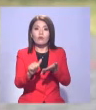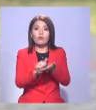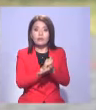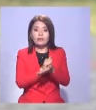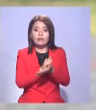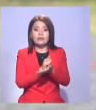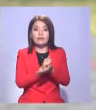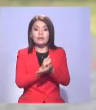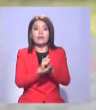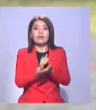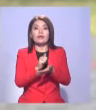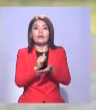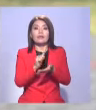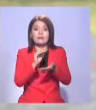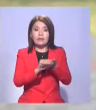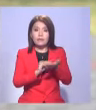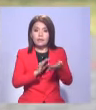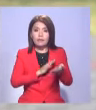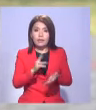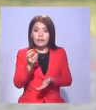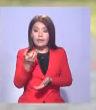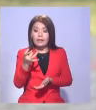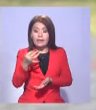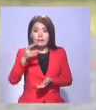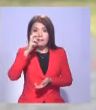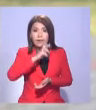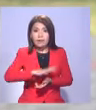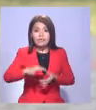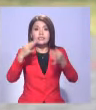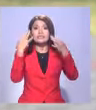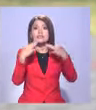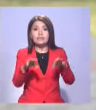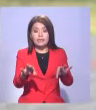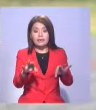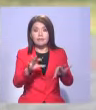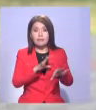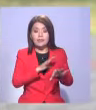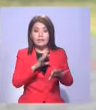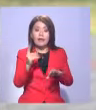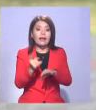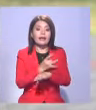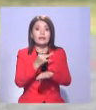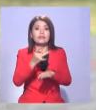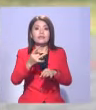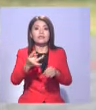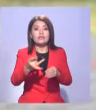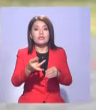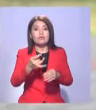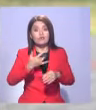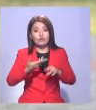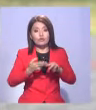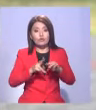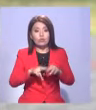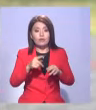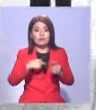декларация қабылданған болатын. Бұл декларацияны еліміздің тәуелсіздігін білдіретін алғашқы құжаты десек те болады. Сондықтан да бұл мереке